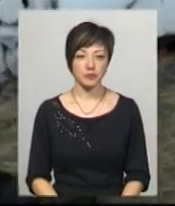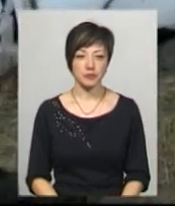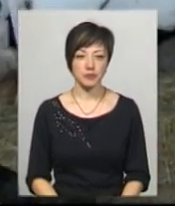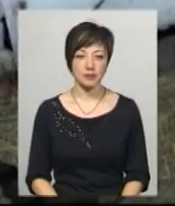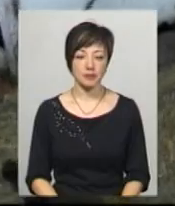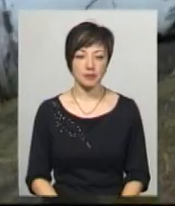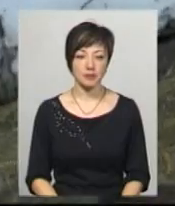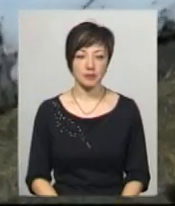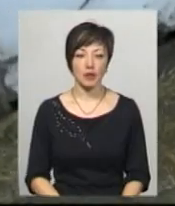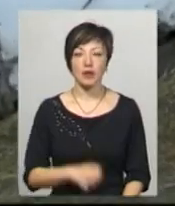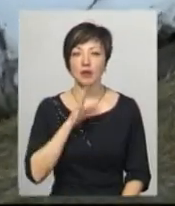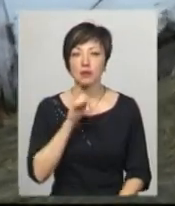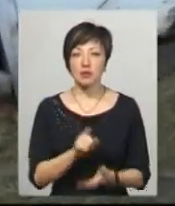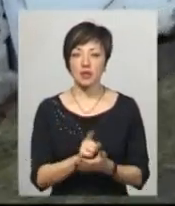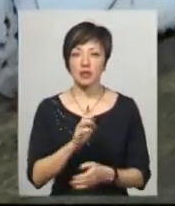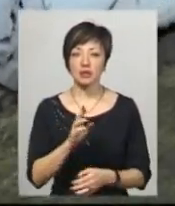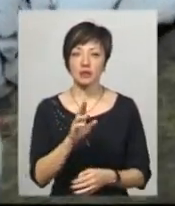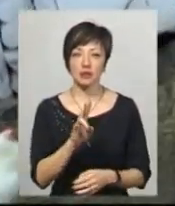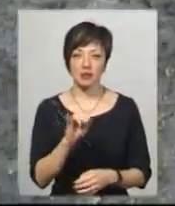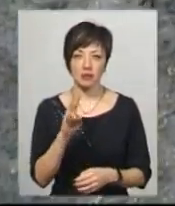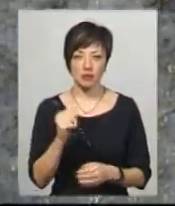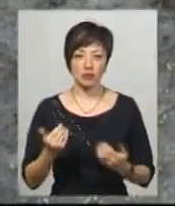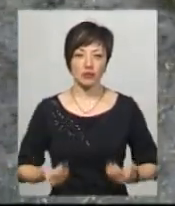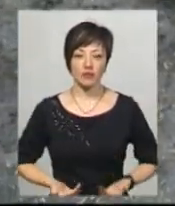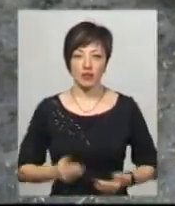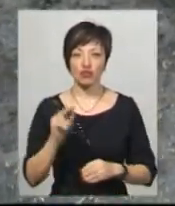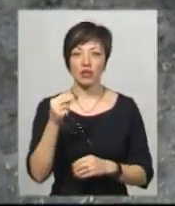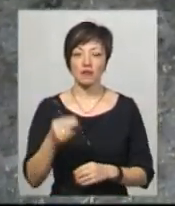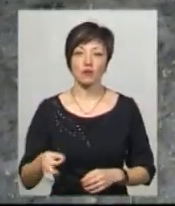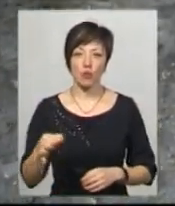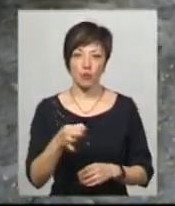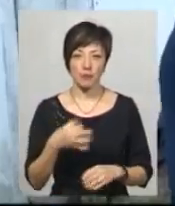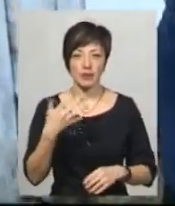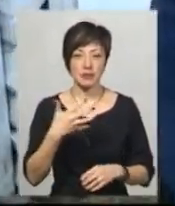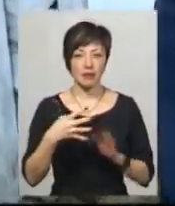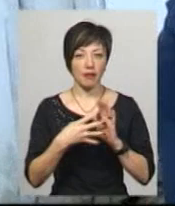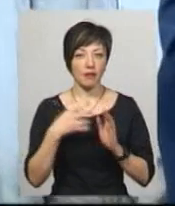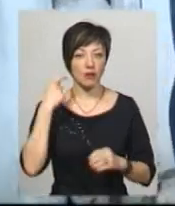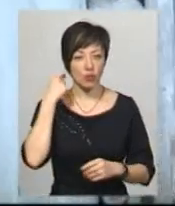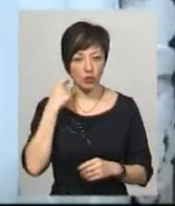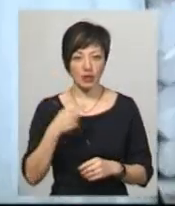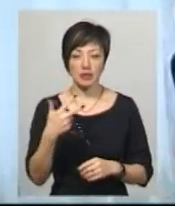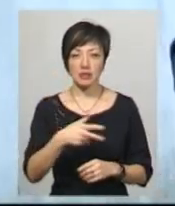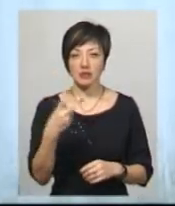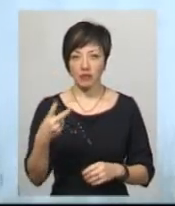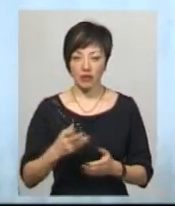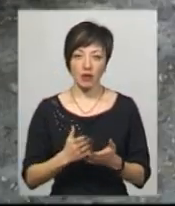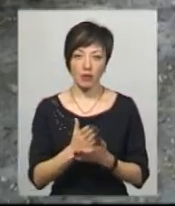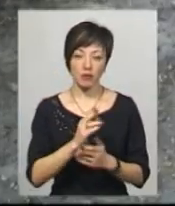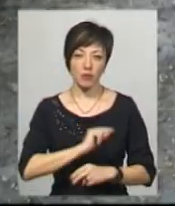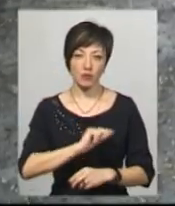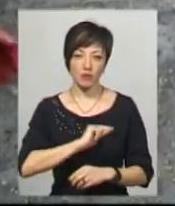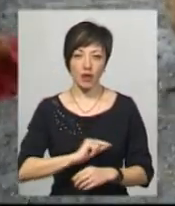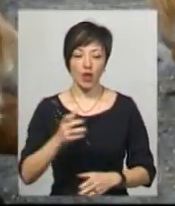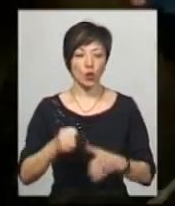Пулі. Пенсіонерка Аніна Приход живе в селі Шептаки на Чернігівщині. Їй 59 років. 32 з них жінка